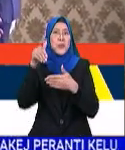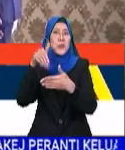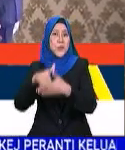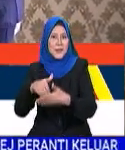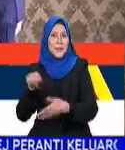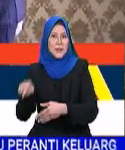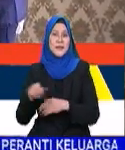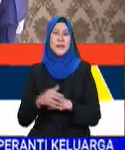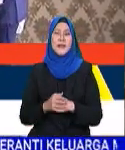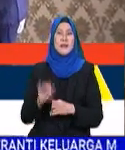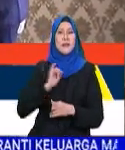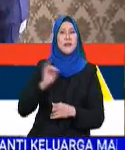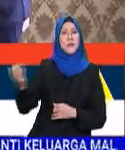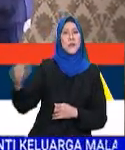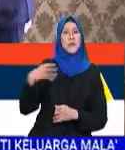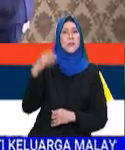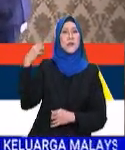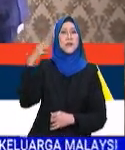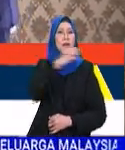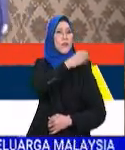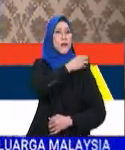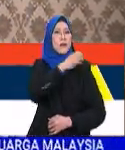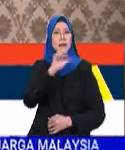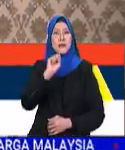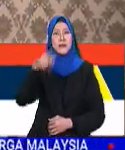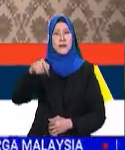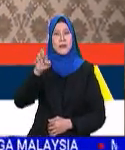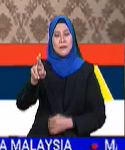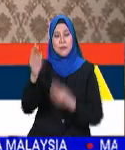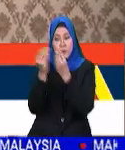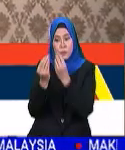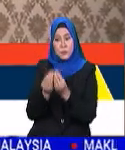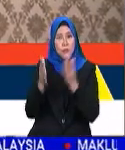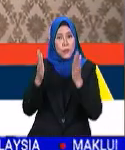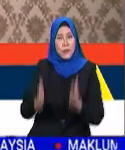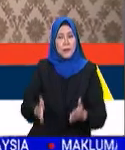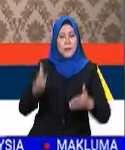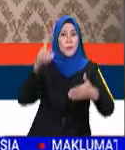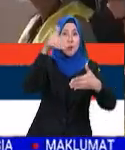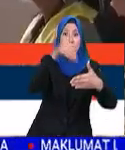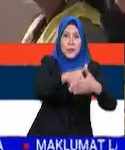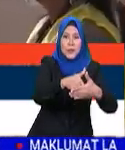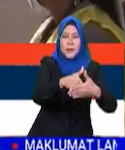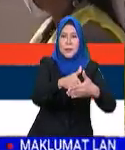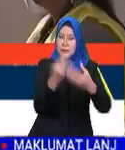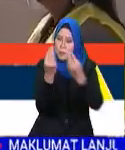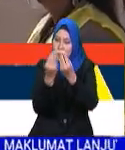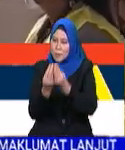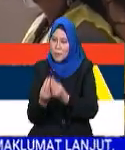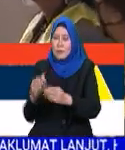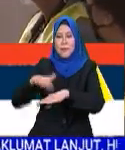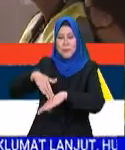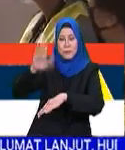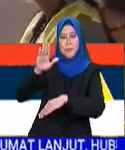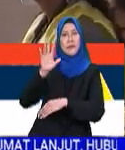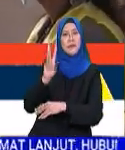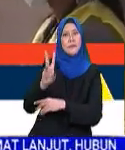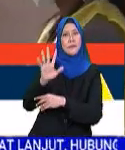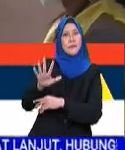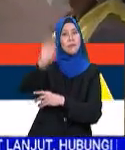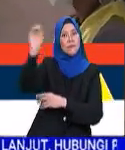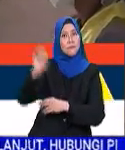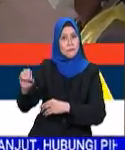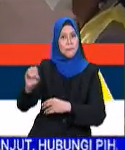juga turut dimaklumkan oleh pegawai SPR di sini, jumlah pengundi di pusat mengundi ini telah pun mencecah lebih dari